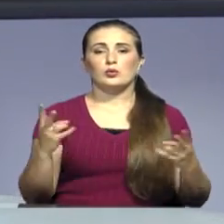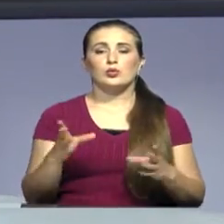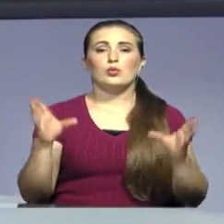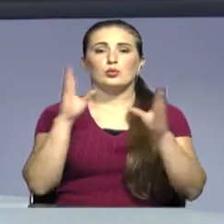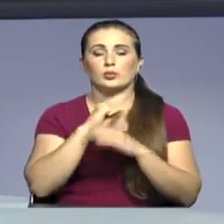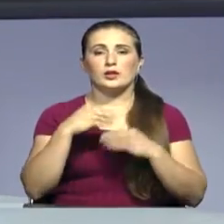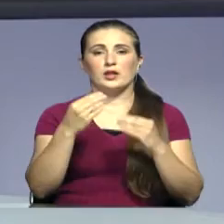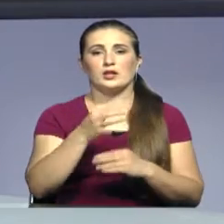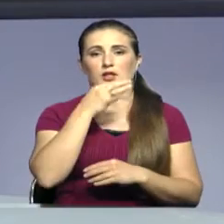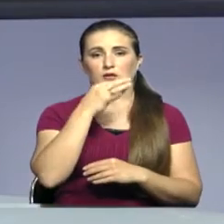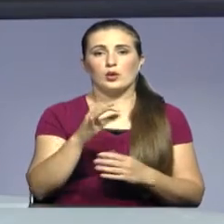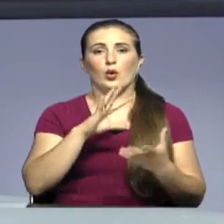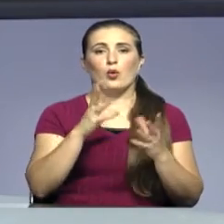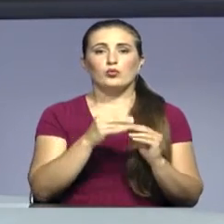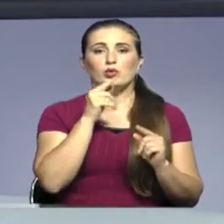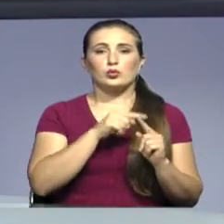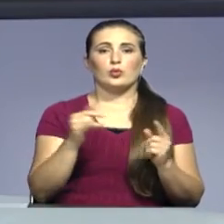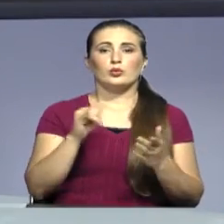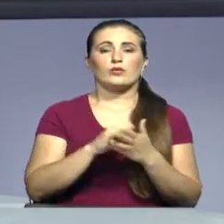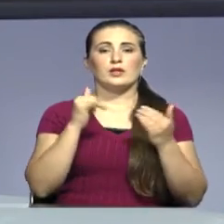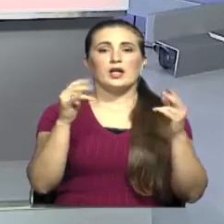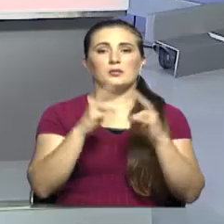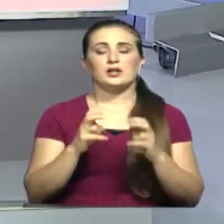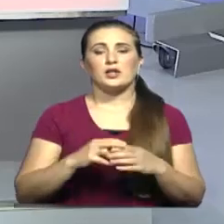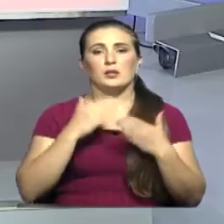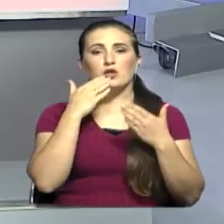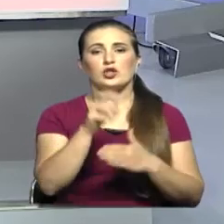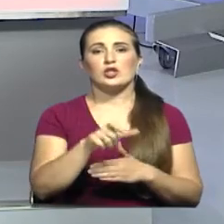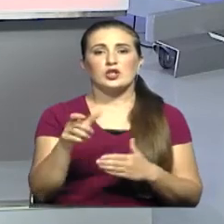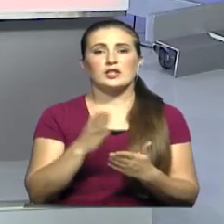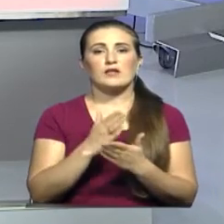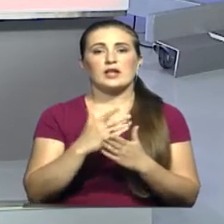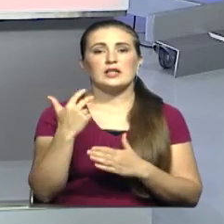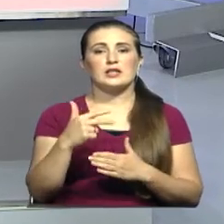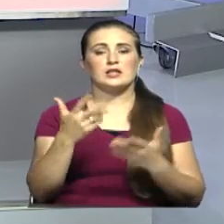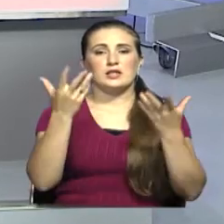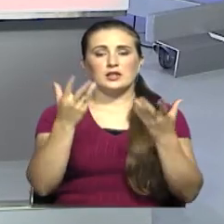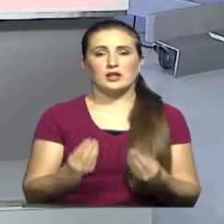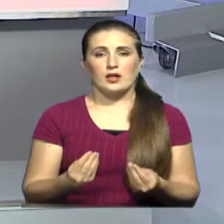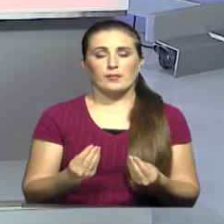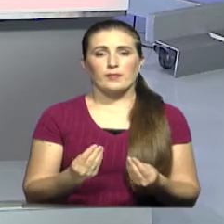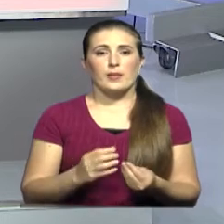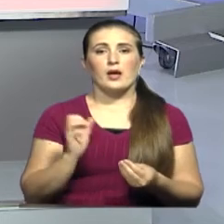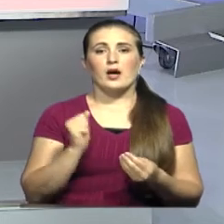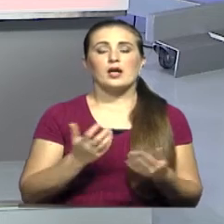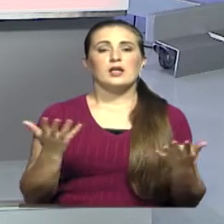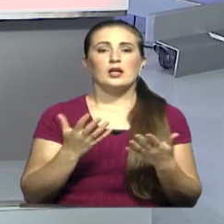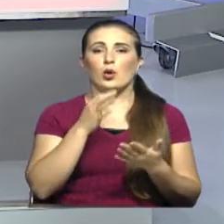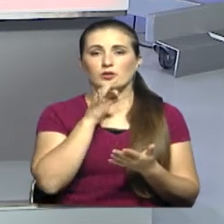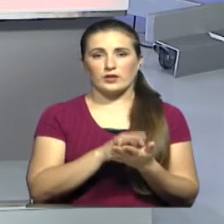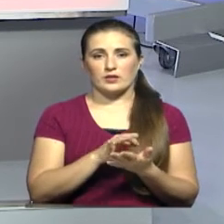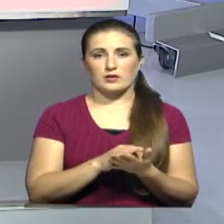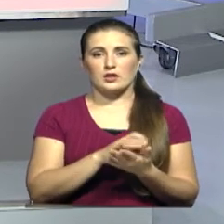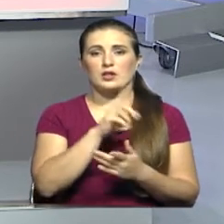ответ? Общий срок, установленный для рассмотрения обращений граждан, составляет 30 дней. Угу. А какая ответственность предусмотрена